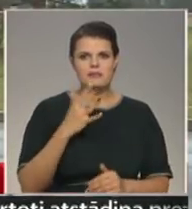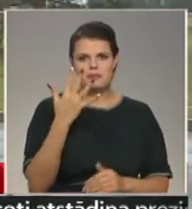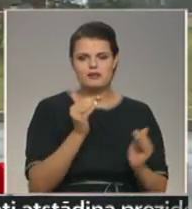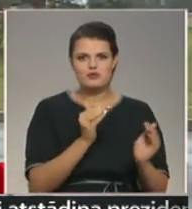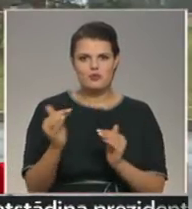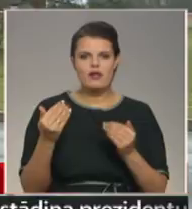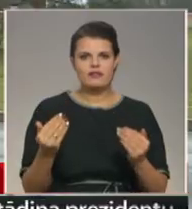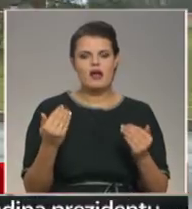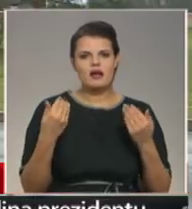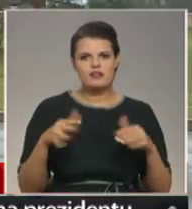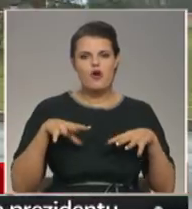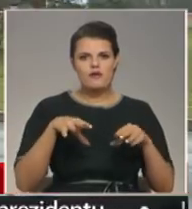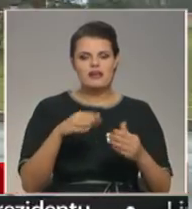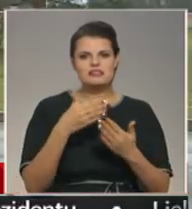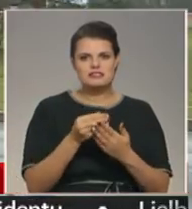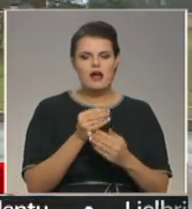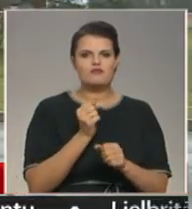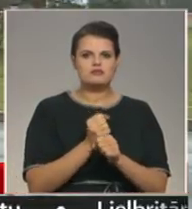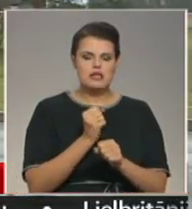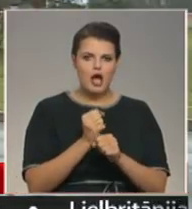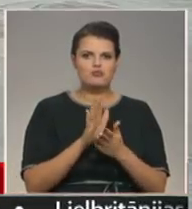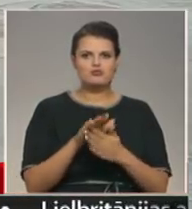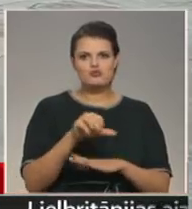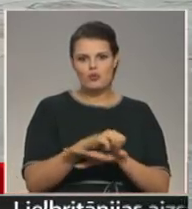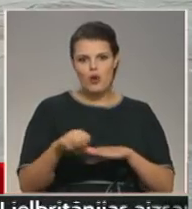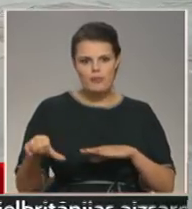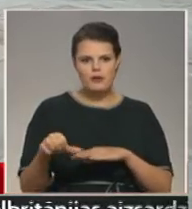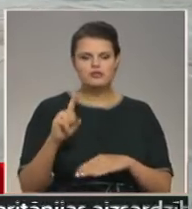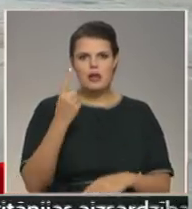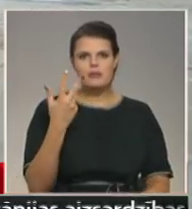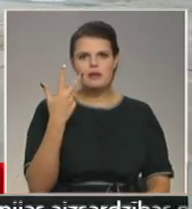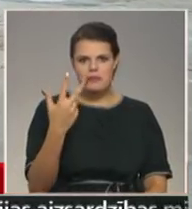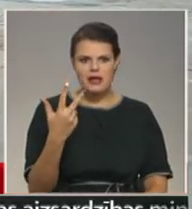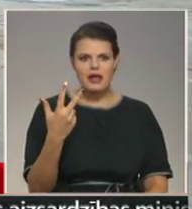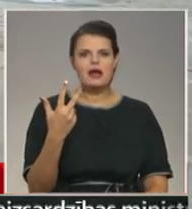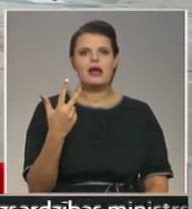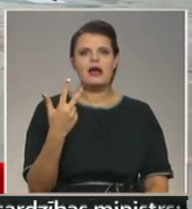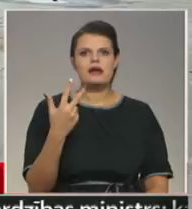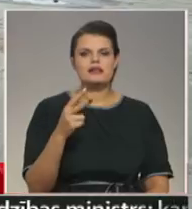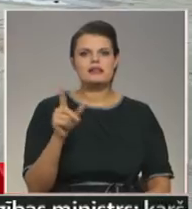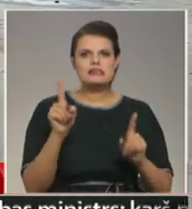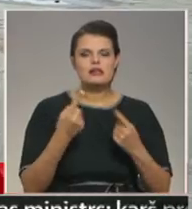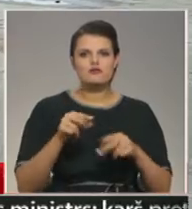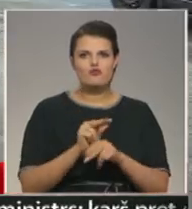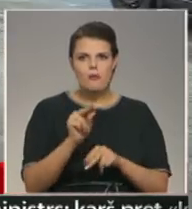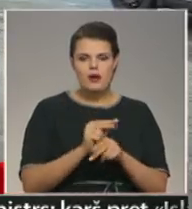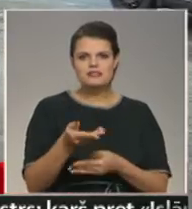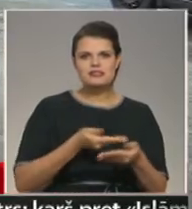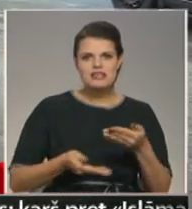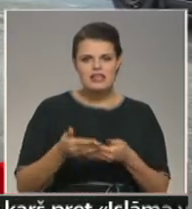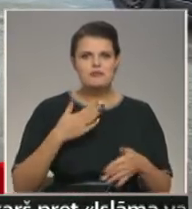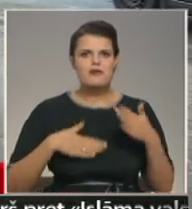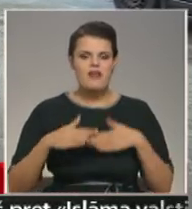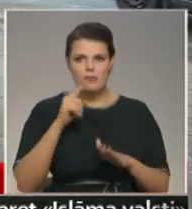kucēni, kuri jau tagad veica savus dienesta pienākumus uz robežas. Pirmie trīs elementi, ko kinologs māca sunim, ir sadarbība, vēlme